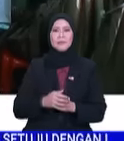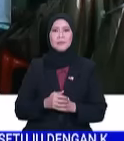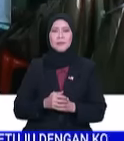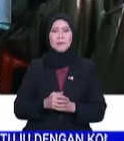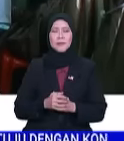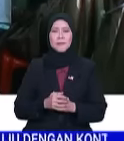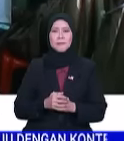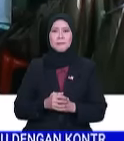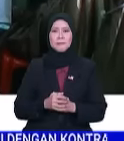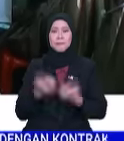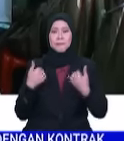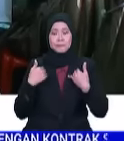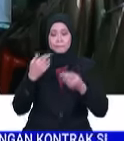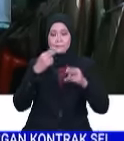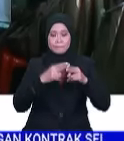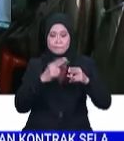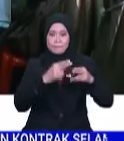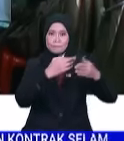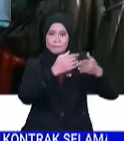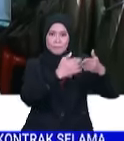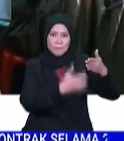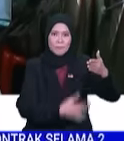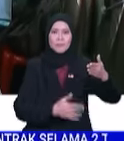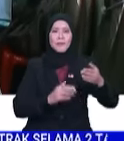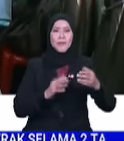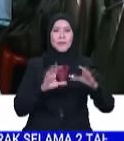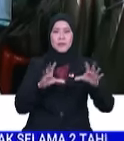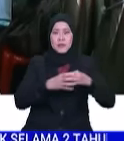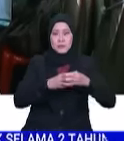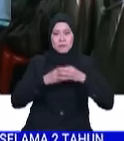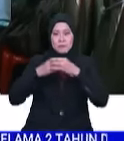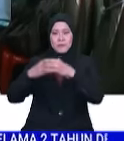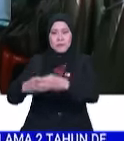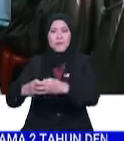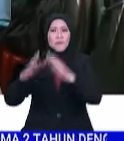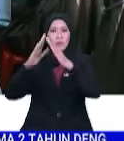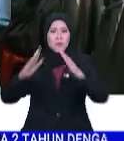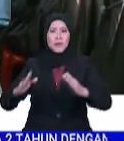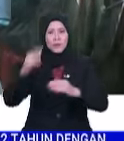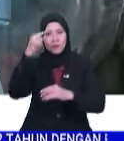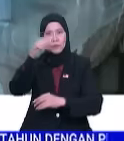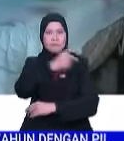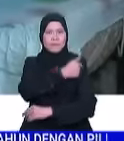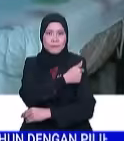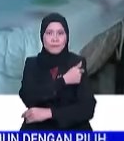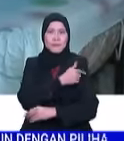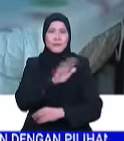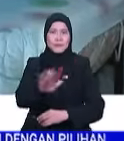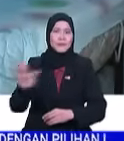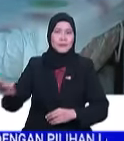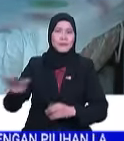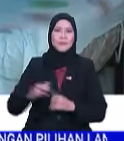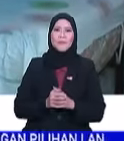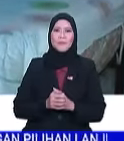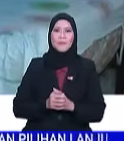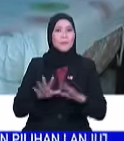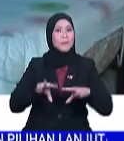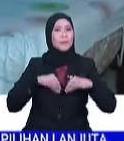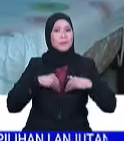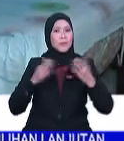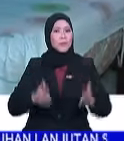kita dapat nama dan kita akan pergilah ke rumah-rumah untuk memberikan vaksin kepada mereka. Sementara itu,